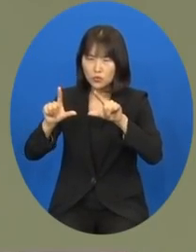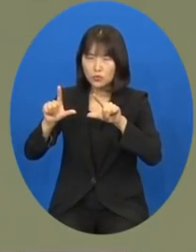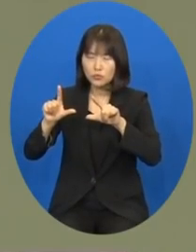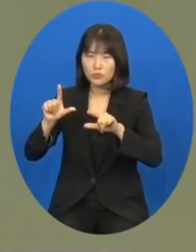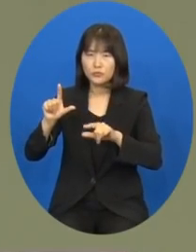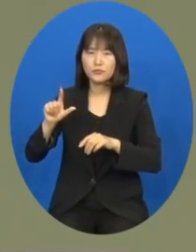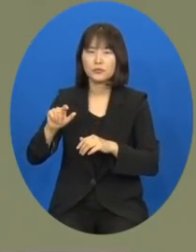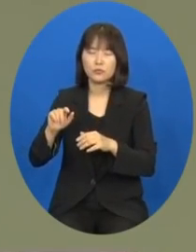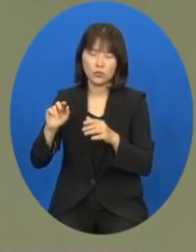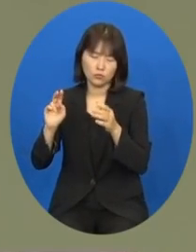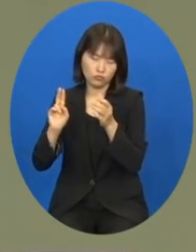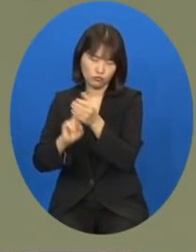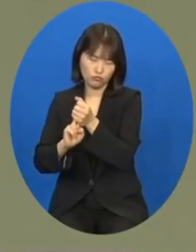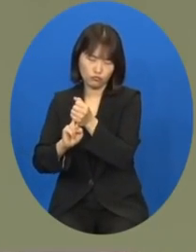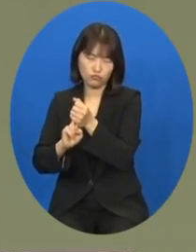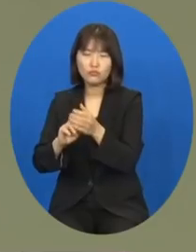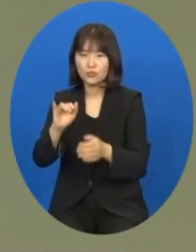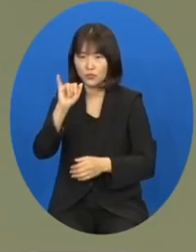겁니다